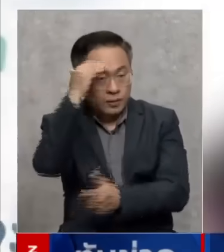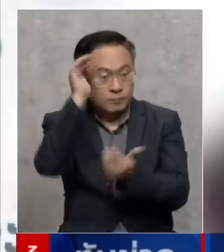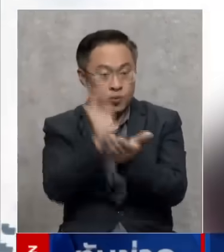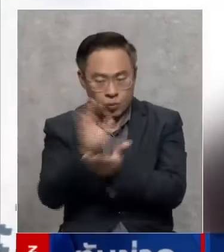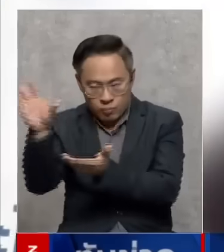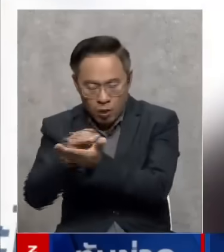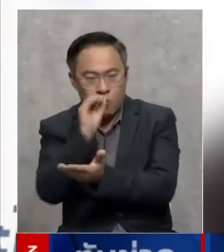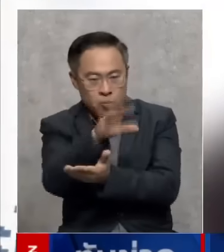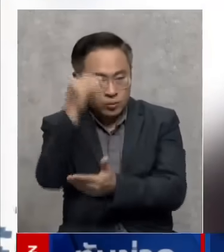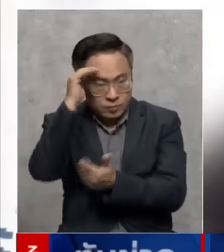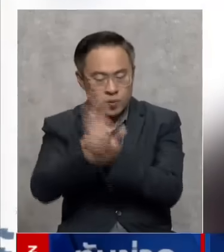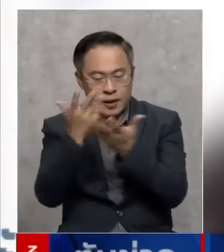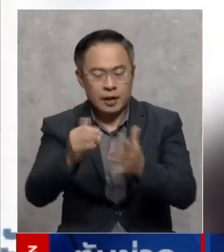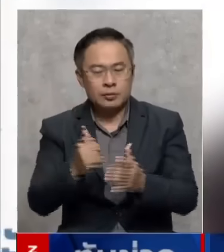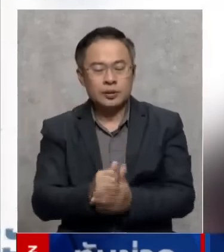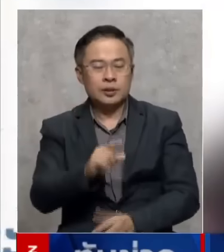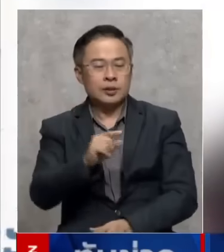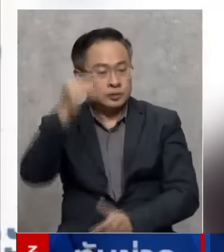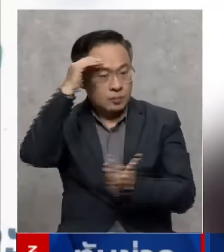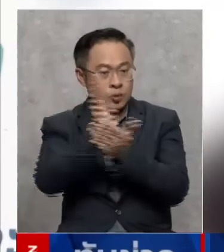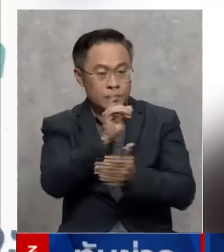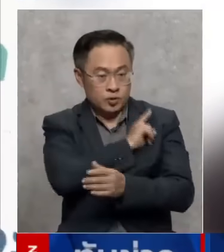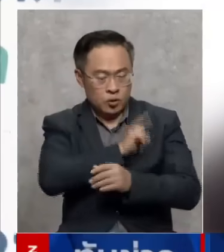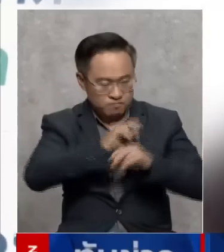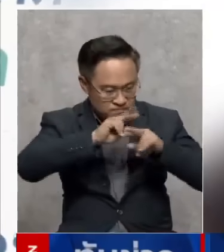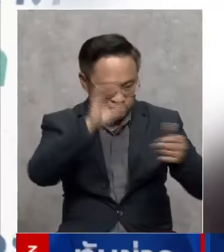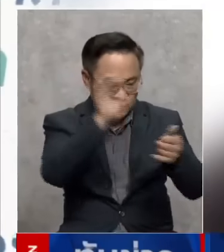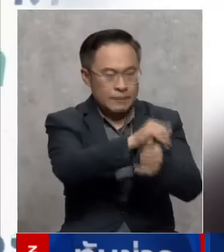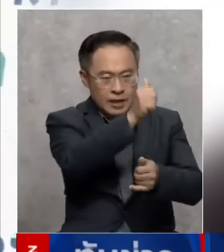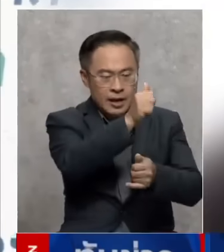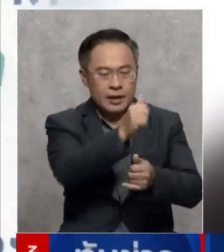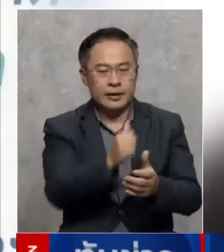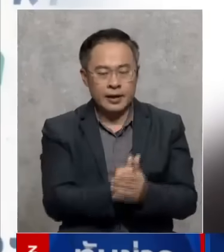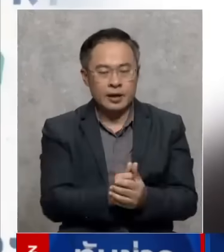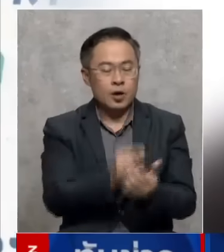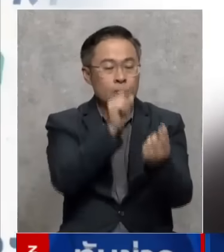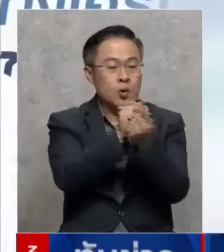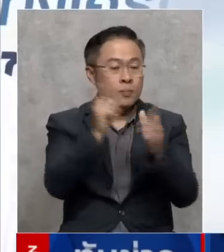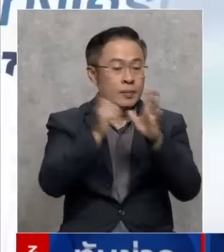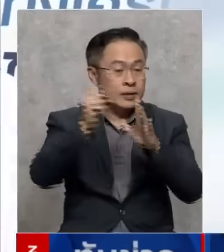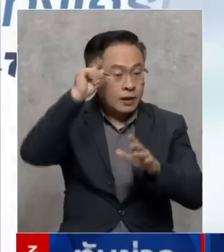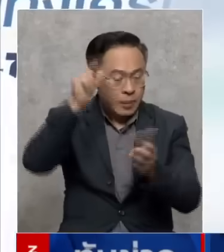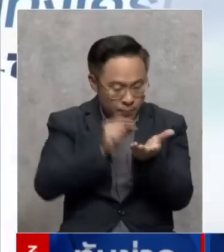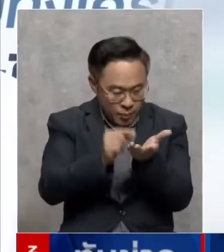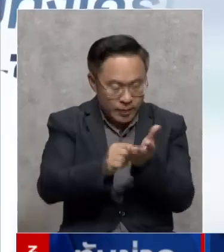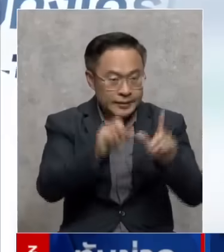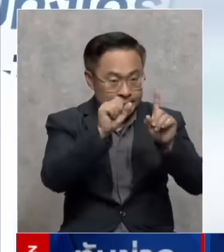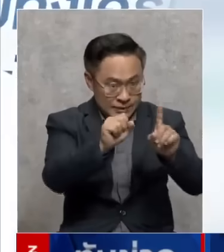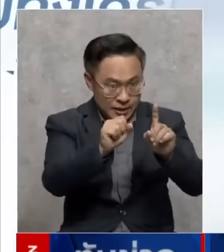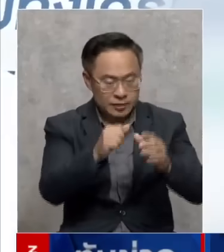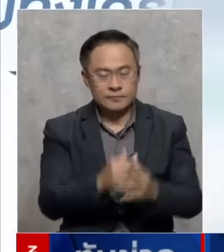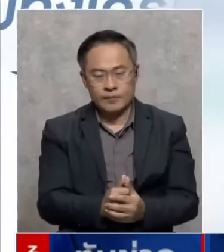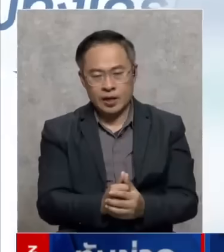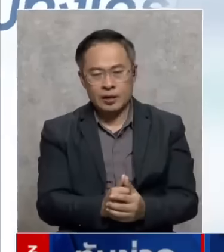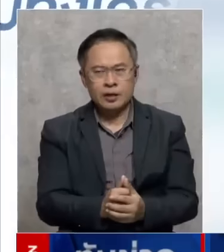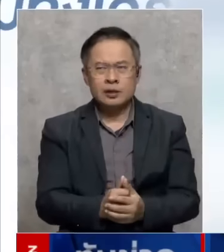บ้านพักย่านตากสิน 19แล้วตำรวจเนี่ยยึดยาเสพติดมาได้ 100,000เม็ดนะครับจับกุมคนเฝ้าได้ 1คนเหตุการณ์เนี่ย